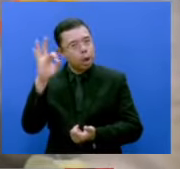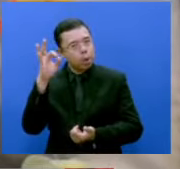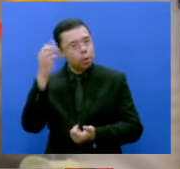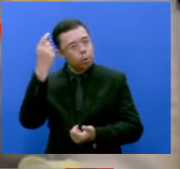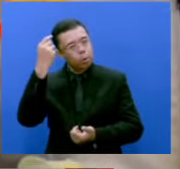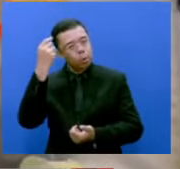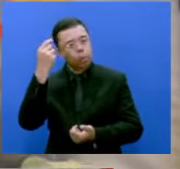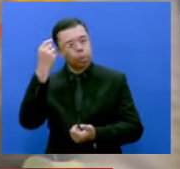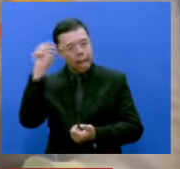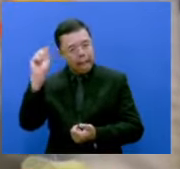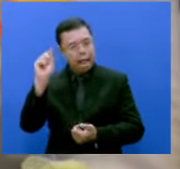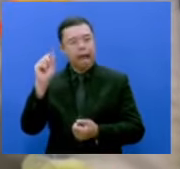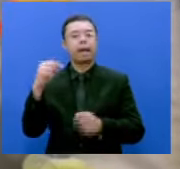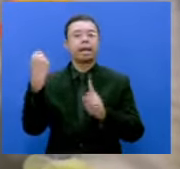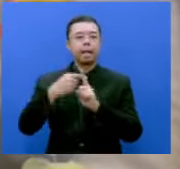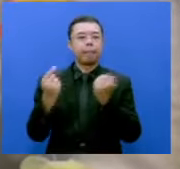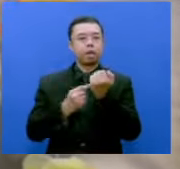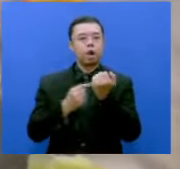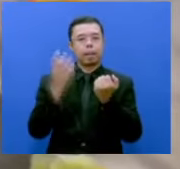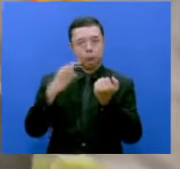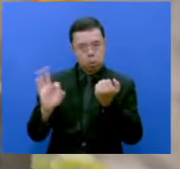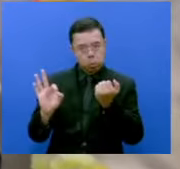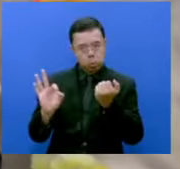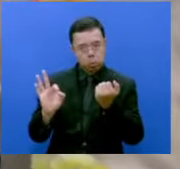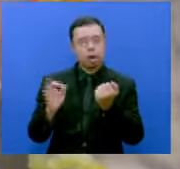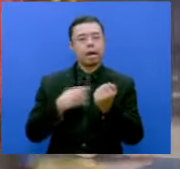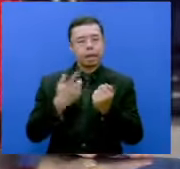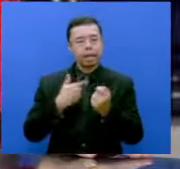mahasiswa dengan teknologi-teknologi terbarukan yang kita bisa lihat dari negara-negara lain.